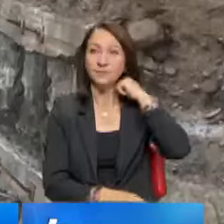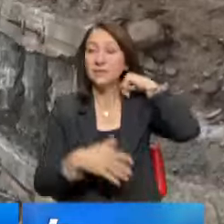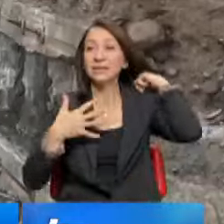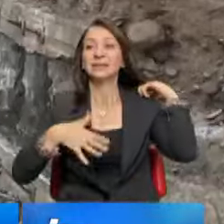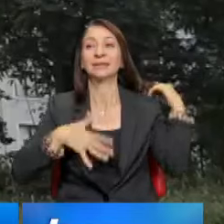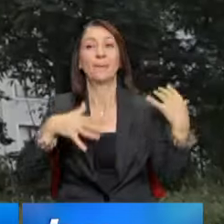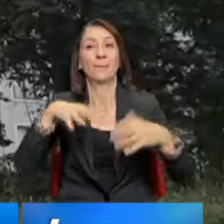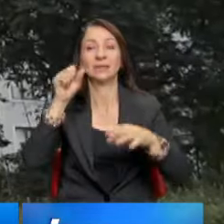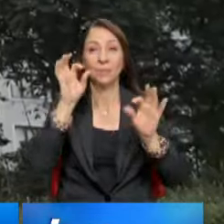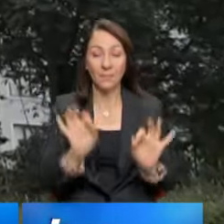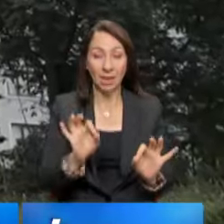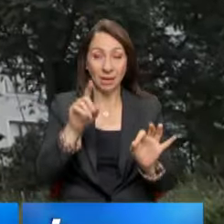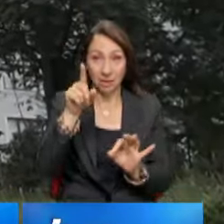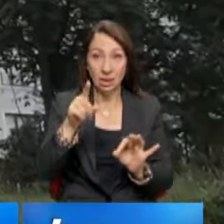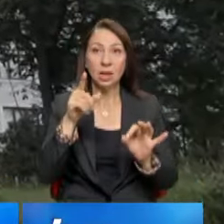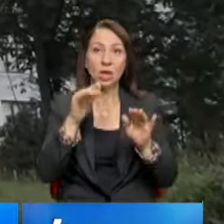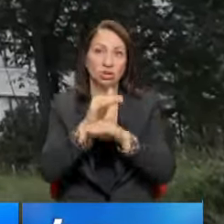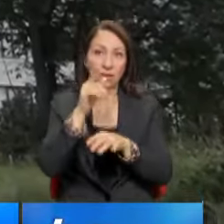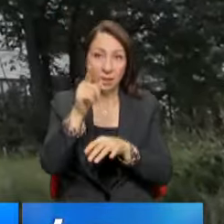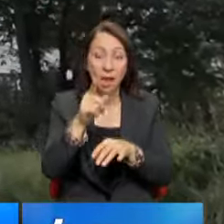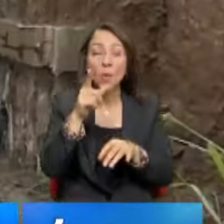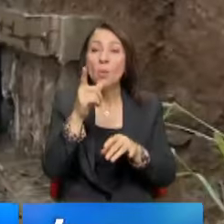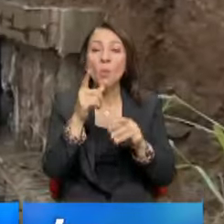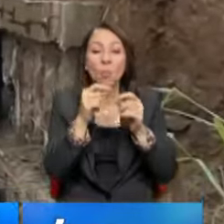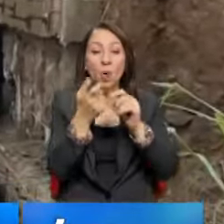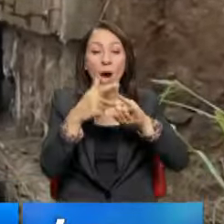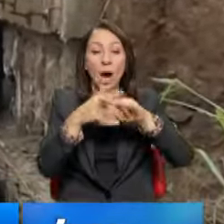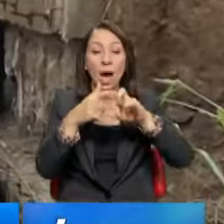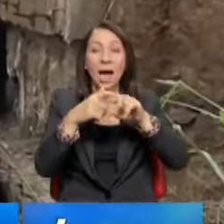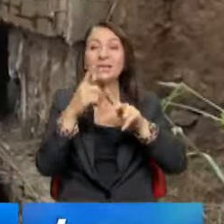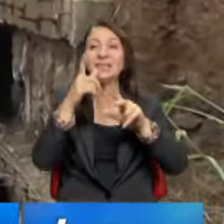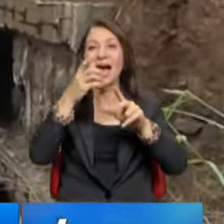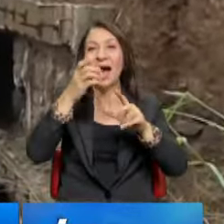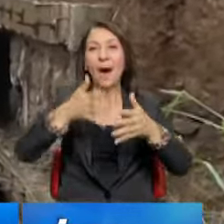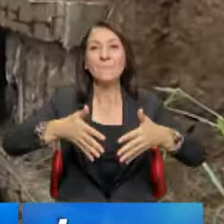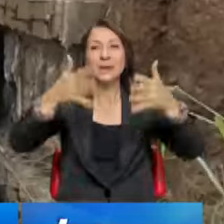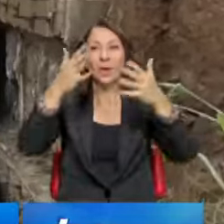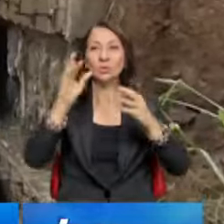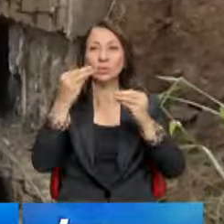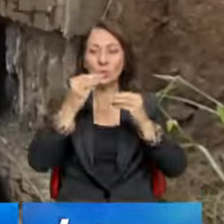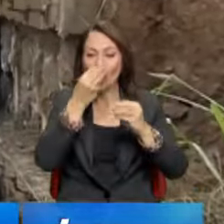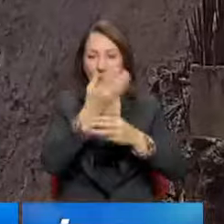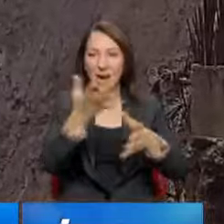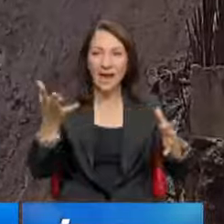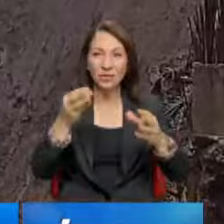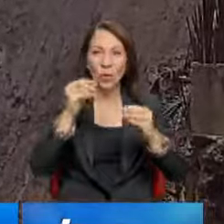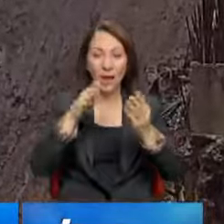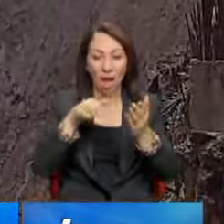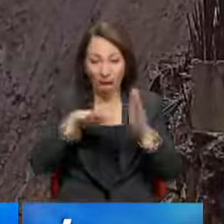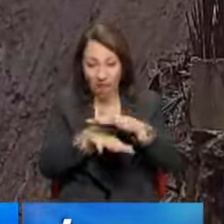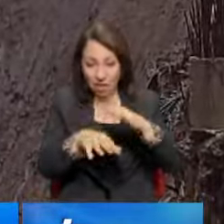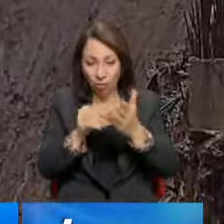Rize merkeze bağlı Fener Mahallesi'nde yaşandı heyelan. Buhara sokakta bulunan Ceylan Saray Apartmanı'nın önündeki çocuk parkının altındaki toprak